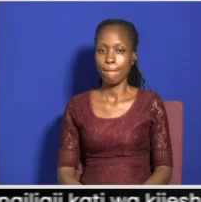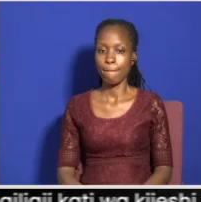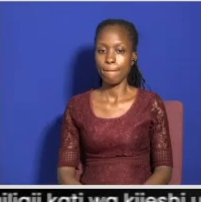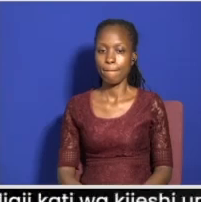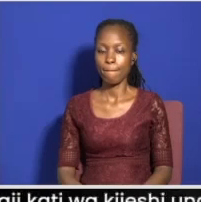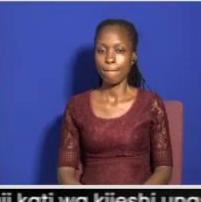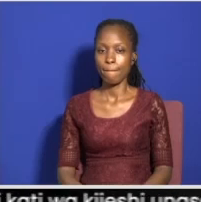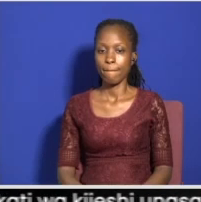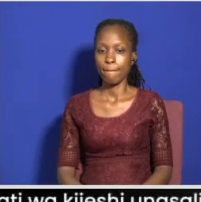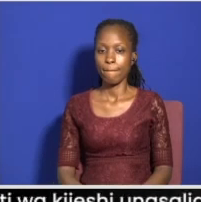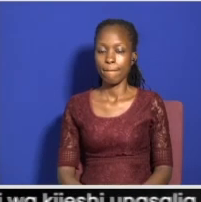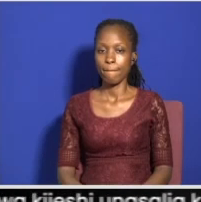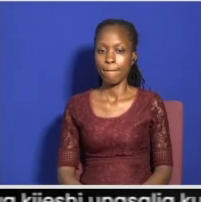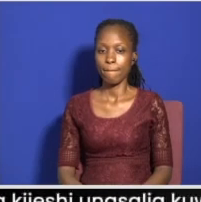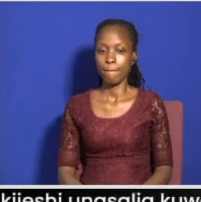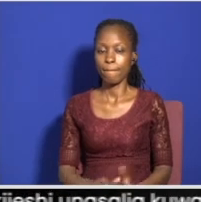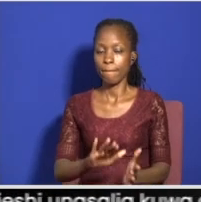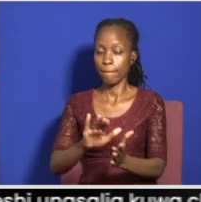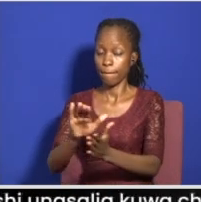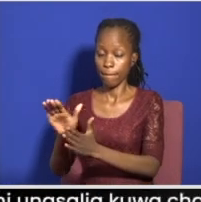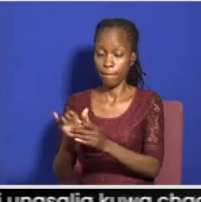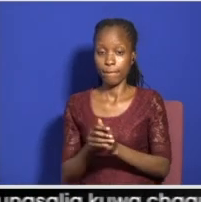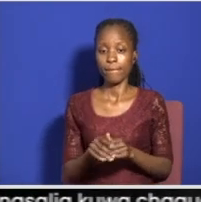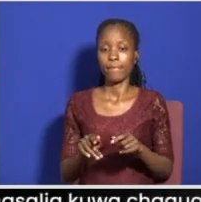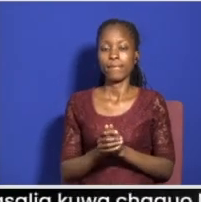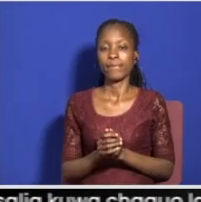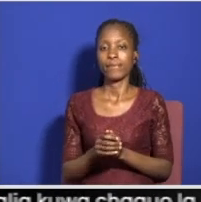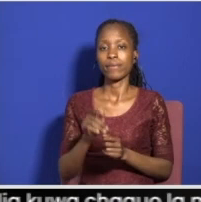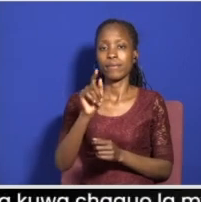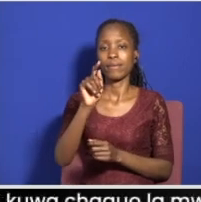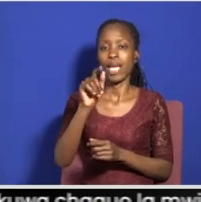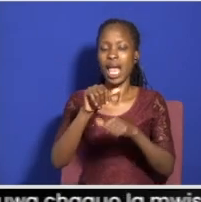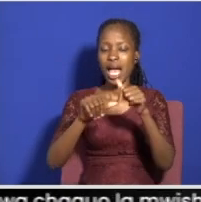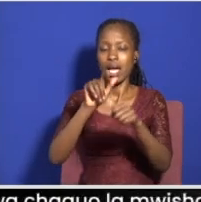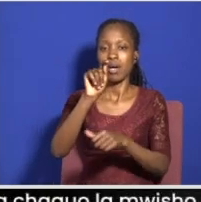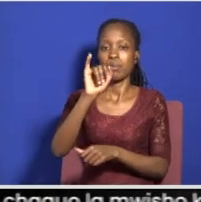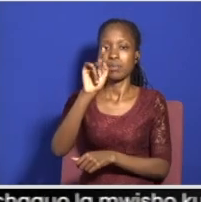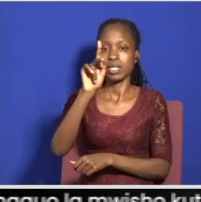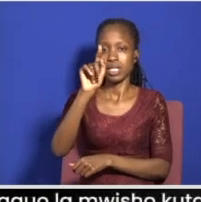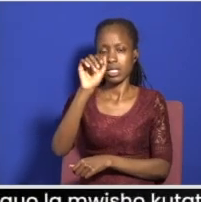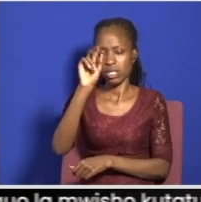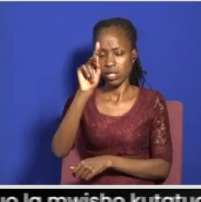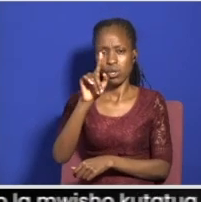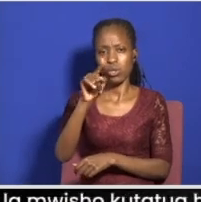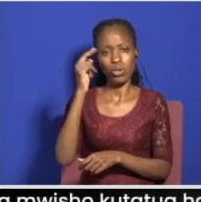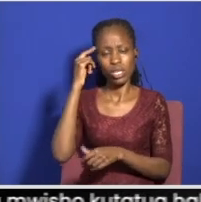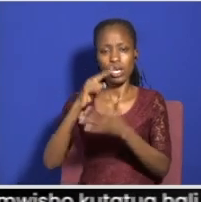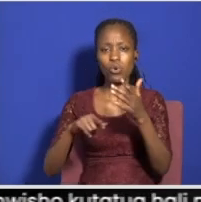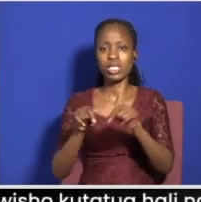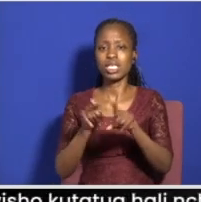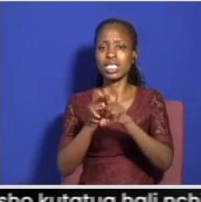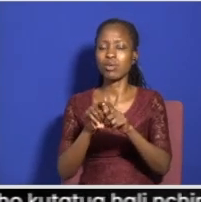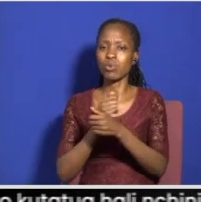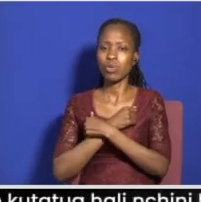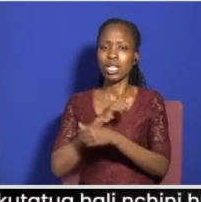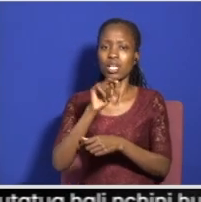Na mtazamaji, tukisalia katika muktadha huo huo wa TikTok ni kwamba una maoni yapi na ningependa kuuliza. Na je, ungependa mtandao wa